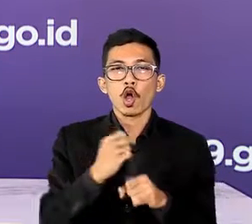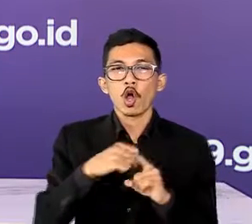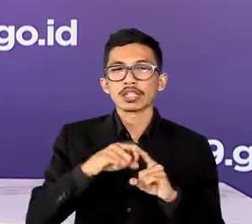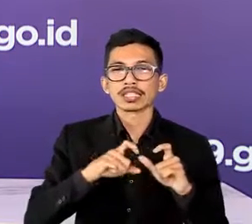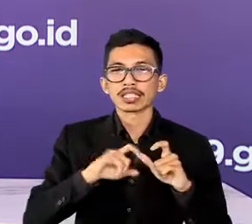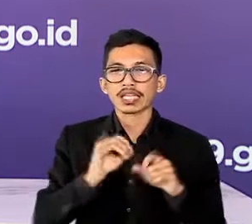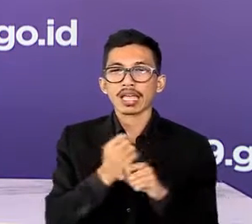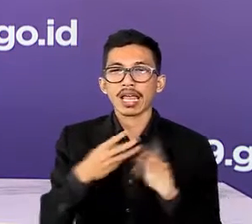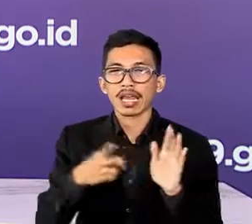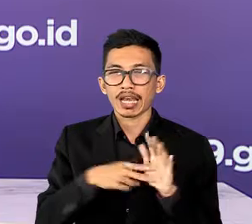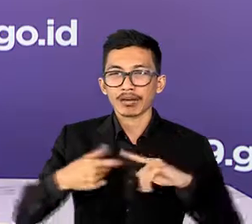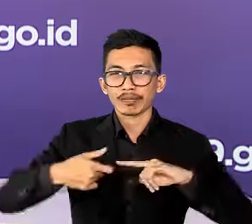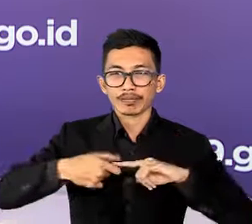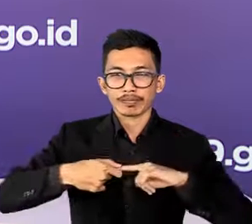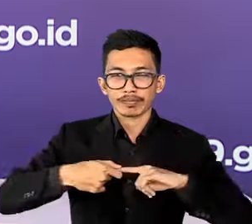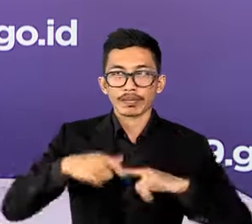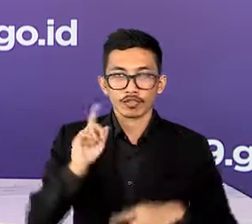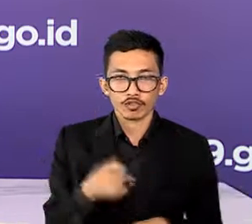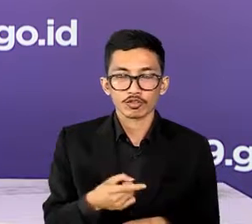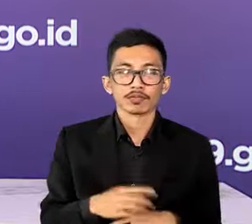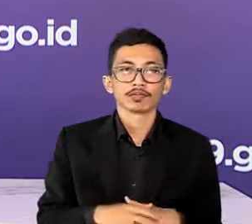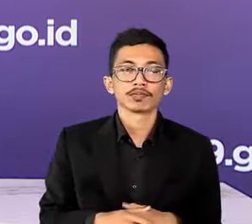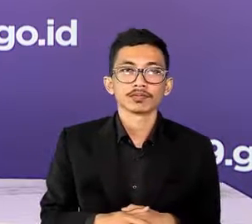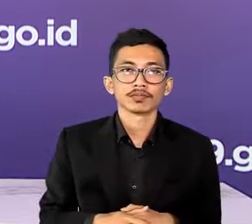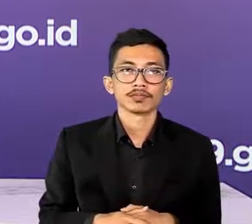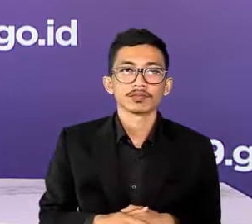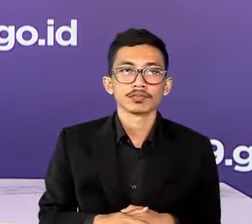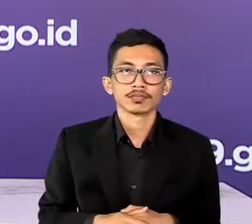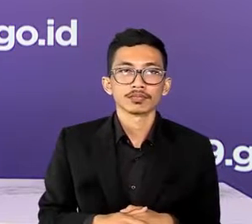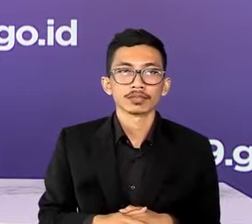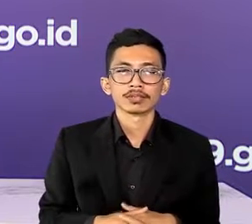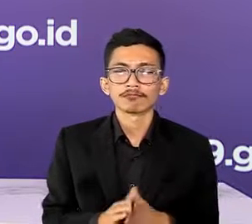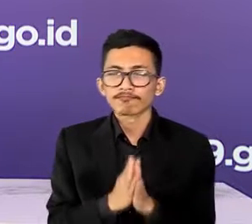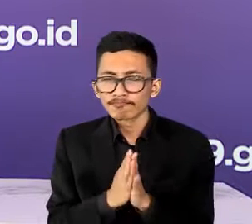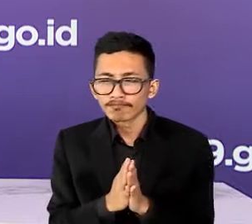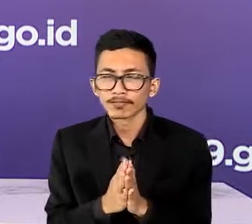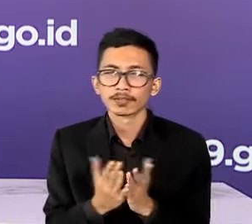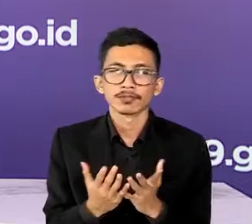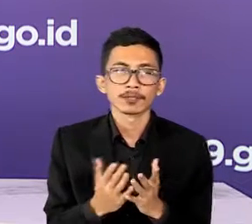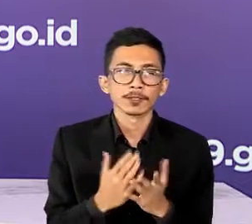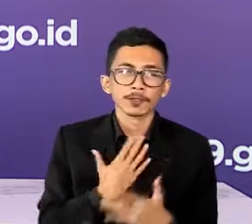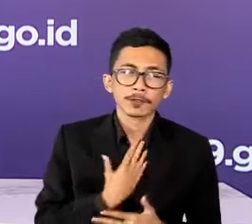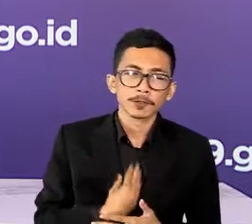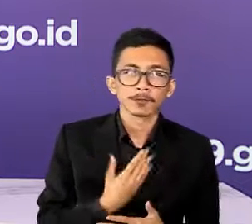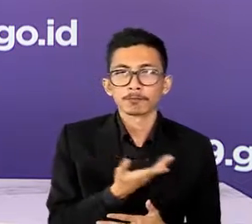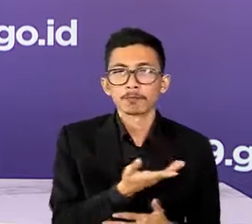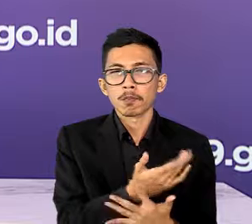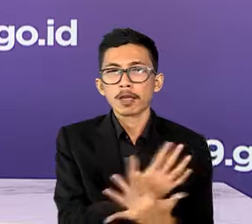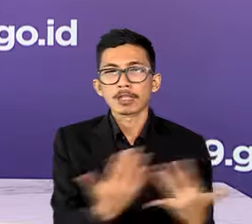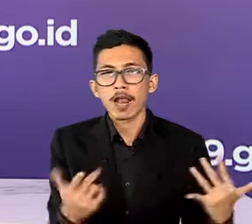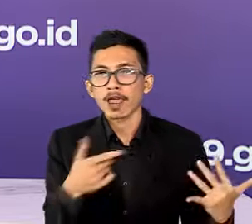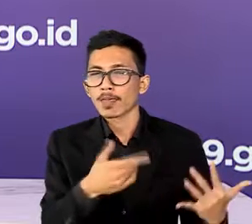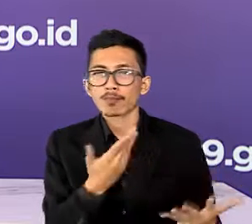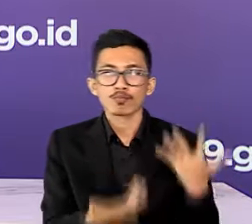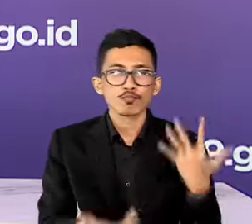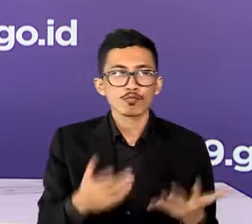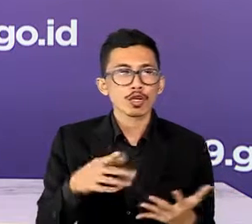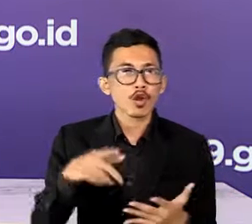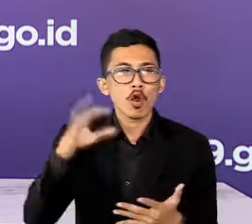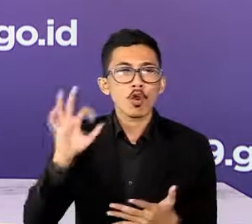saya menyampaikan turut Bela sungkawa yang sedalam-dalamnya untuk seluruh masyarakat yang kehilangan orang tua